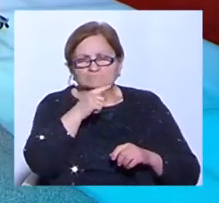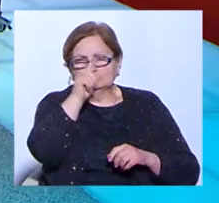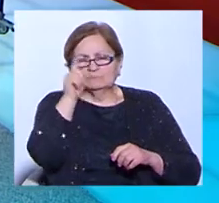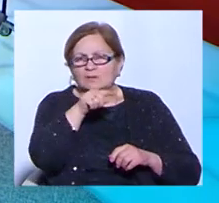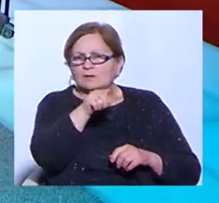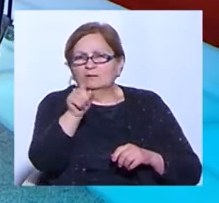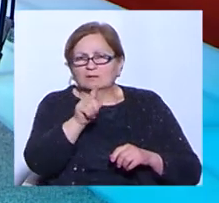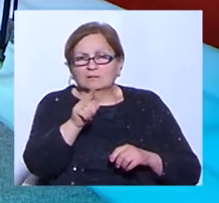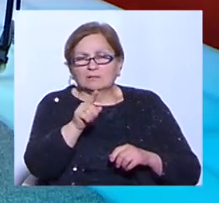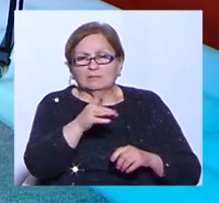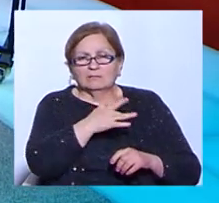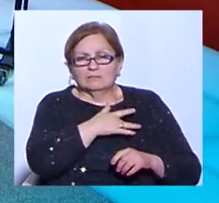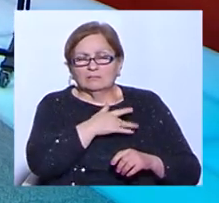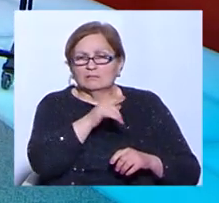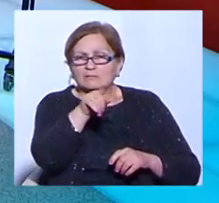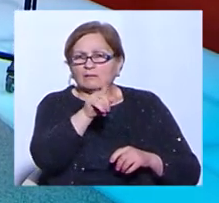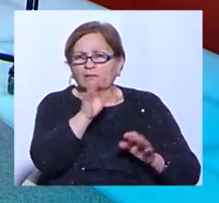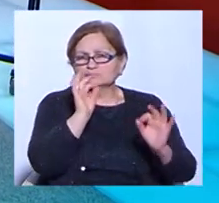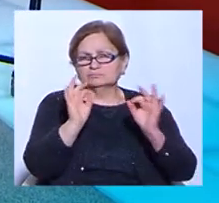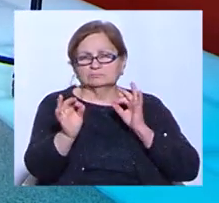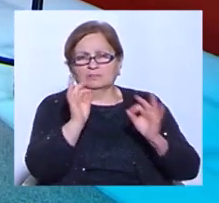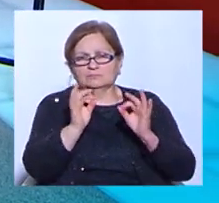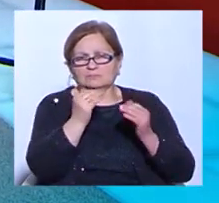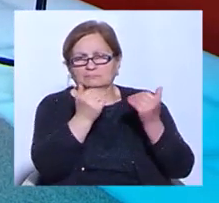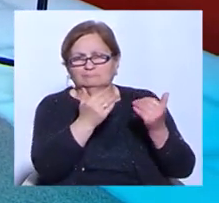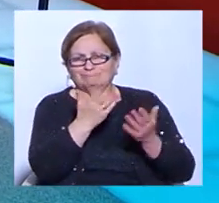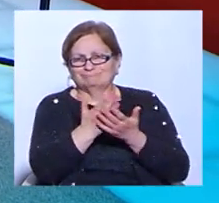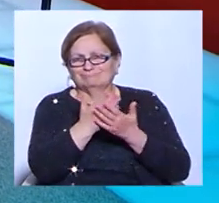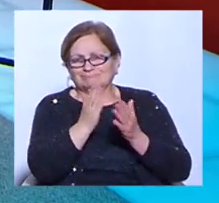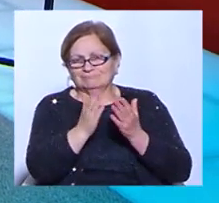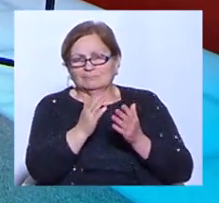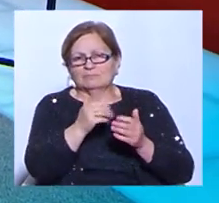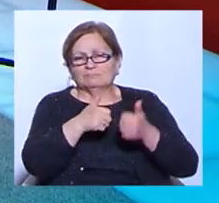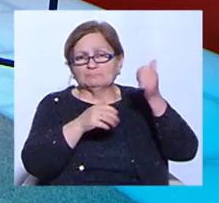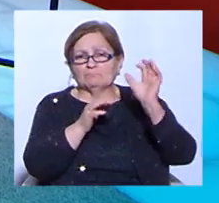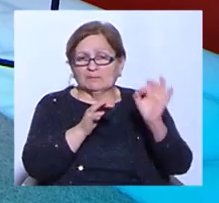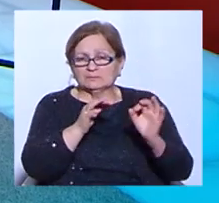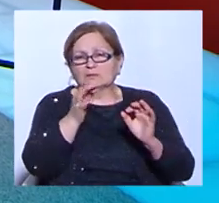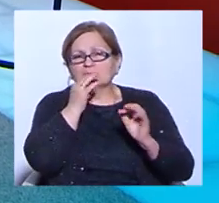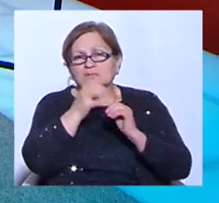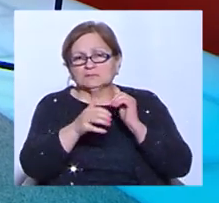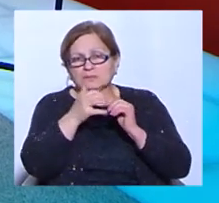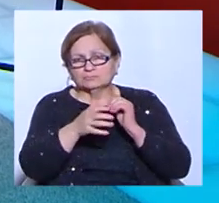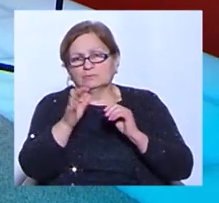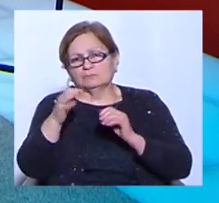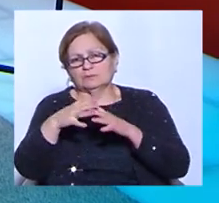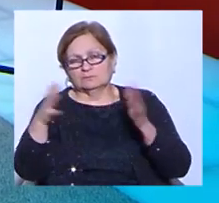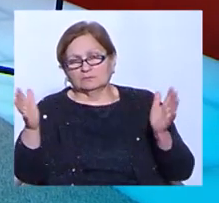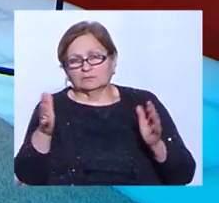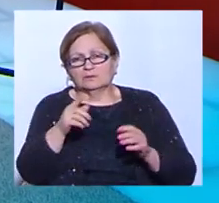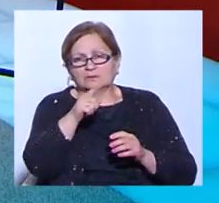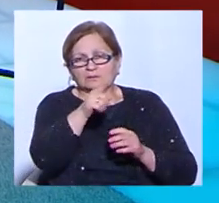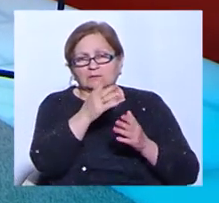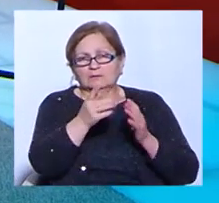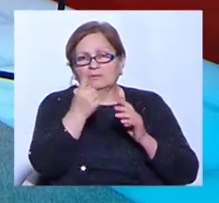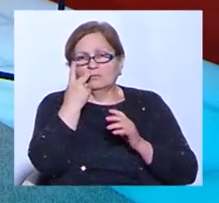რომ არის უკვე რაღაცა ტიპის კანონზომიერება. ანუ ჯერ არის პატარა, მერე საშუალო სიდიდის და შემდეგ დიდი. აღნიშნულ ფიგურაზე